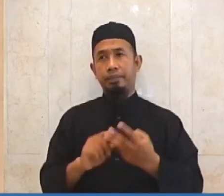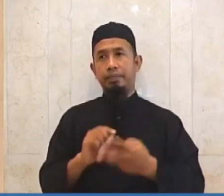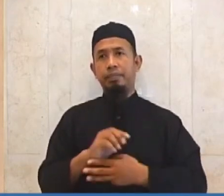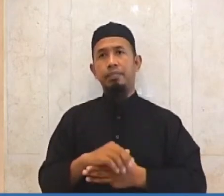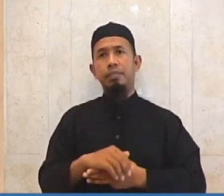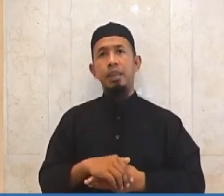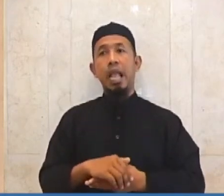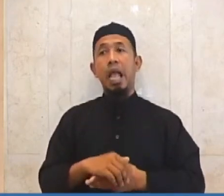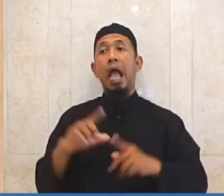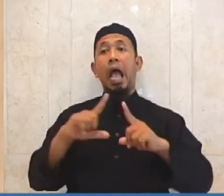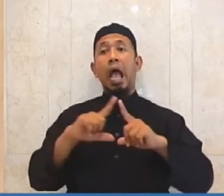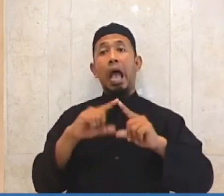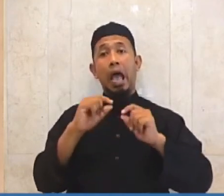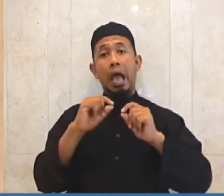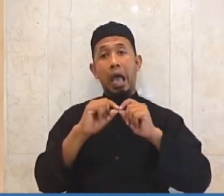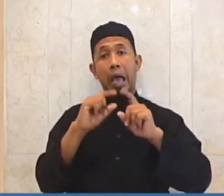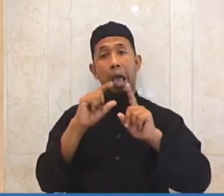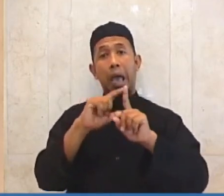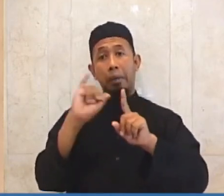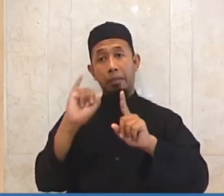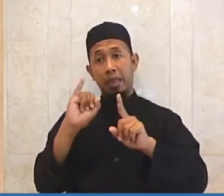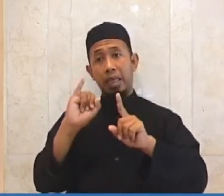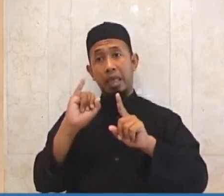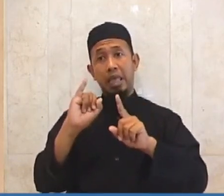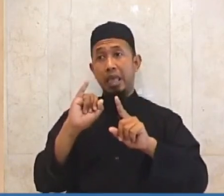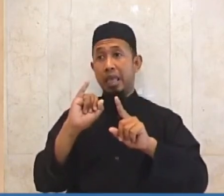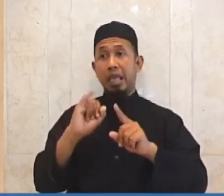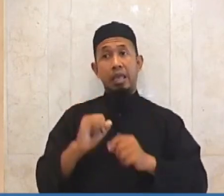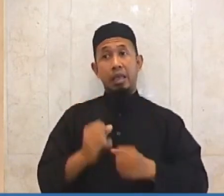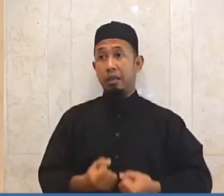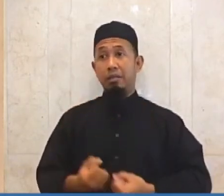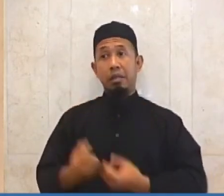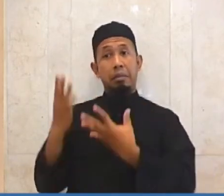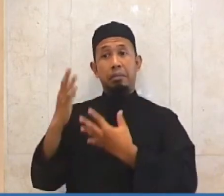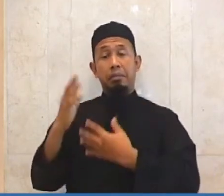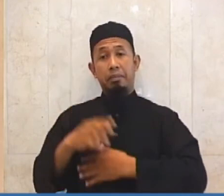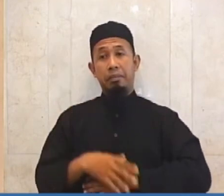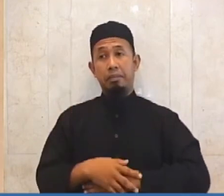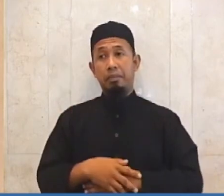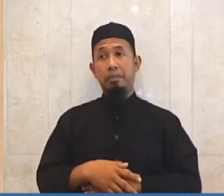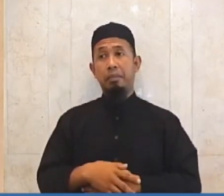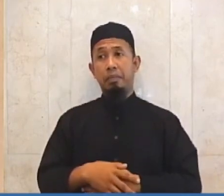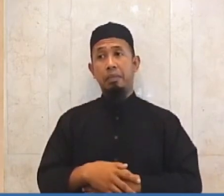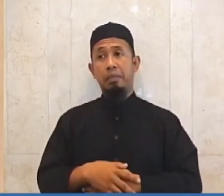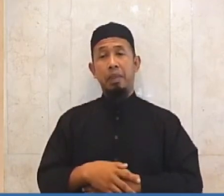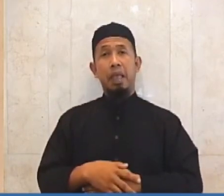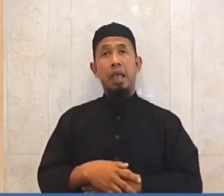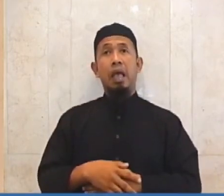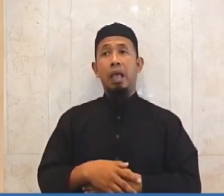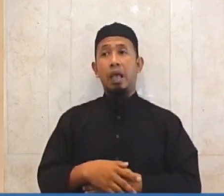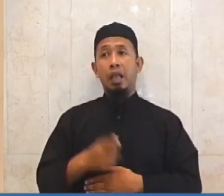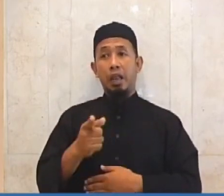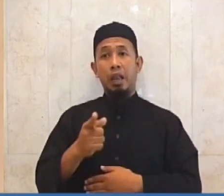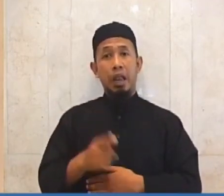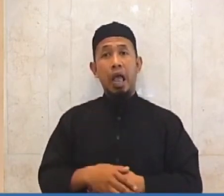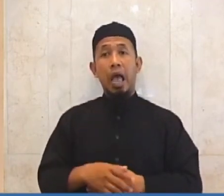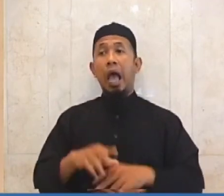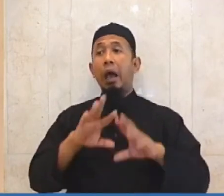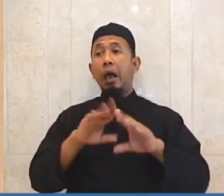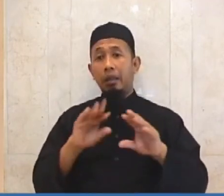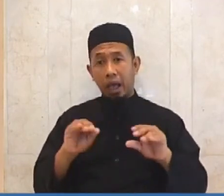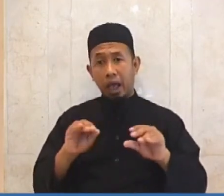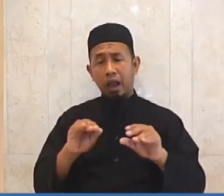abdi negara yang Islami adalah dia bekerja keras dia menunaikan amanat pekerjaannya